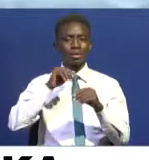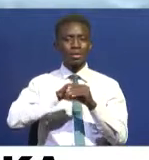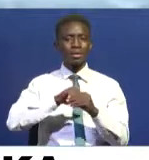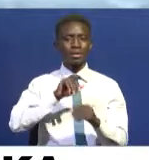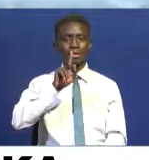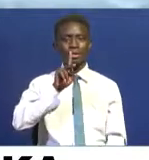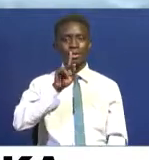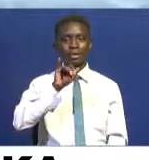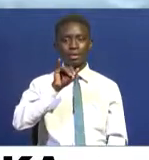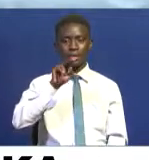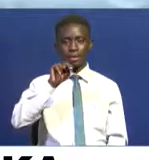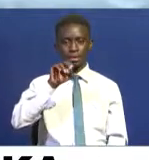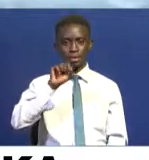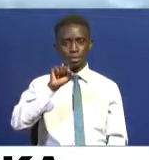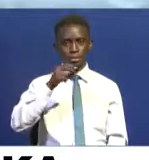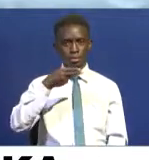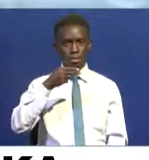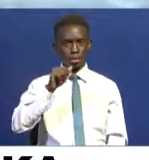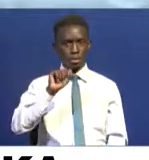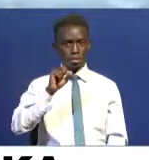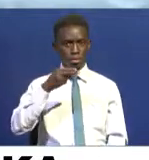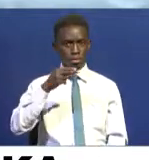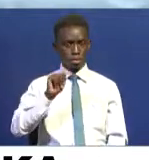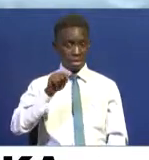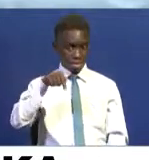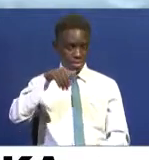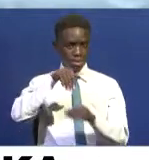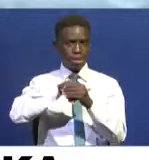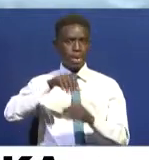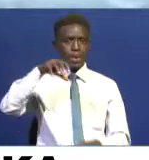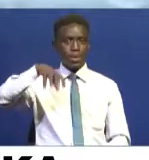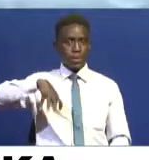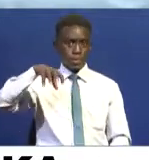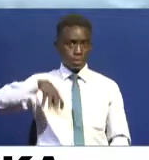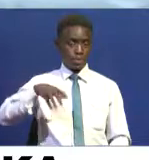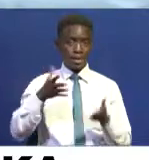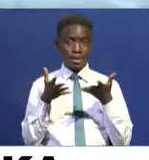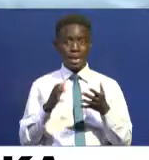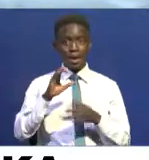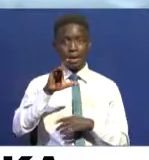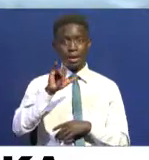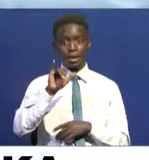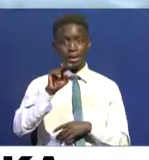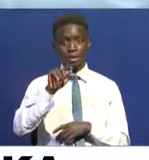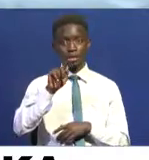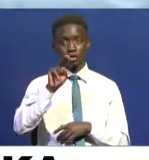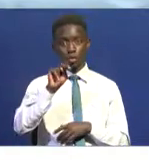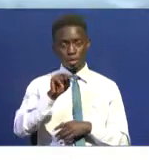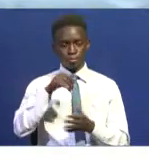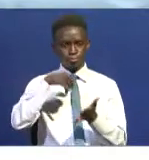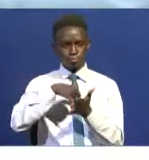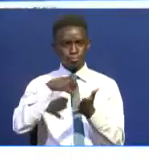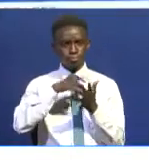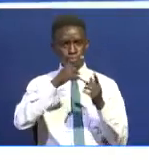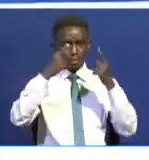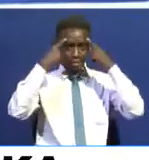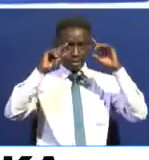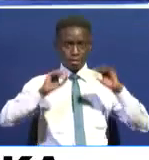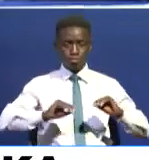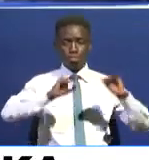ya Demokrasia ya Kongo. Elizabeth Diego na Clinton Macharia ndio mabondia wengine waliofuzu kwa fainali.